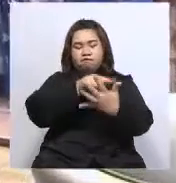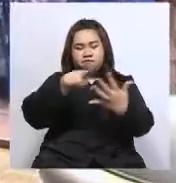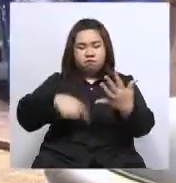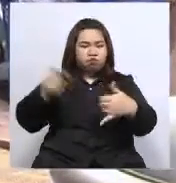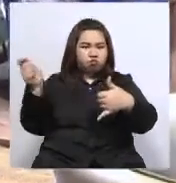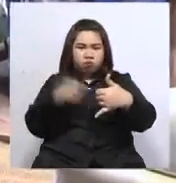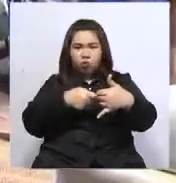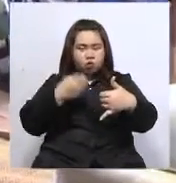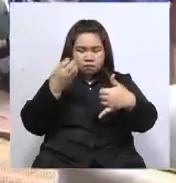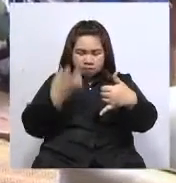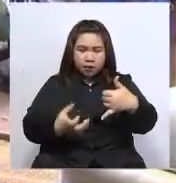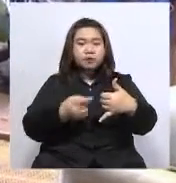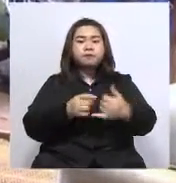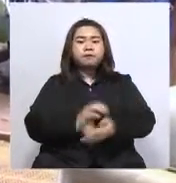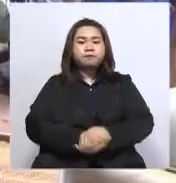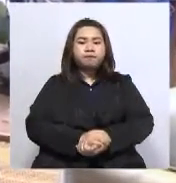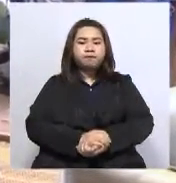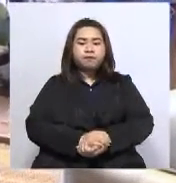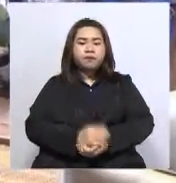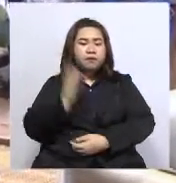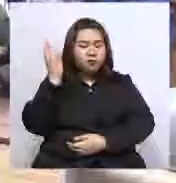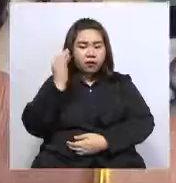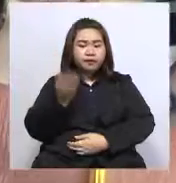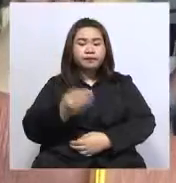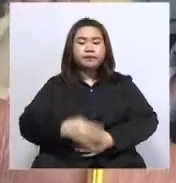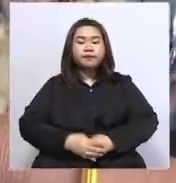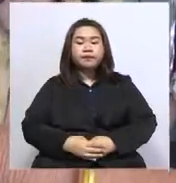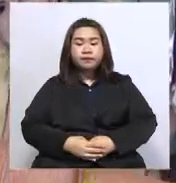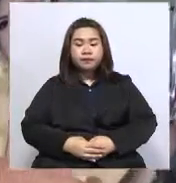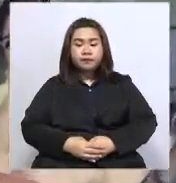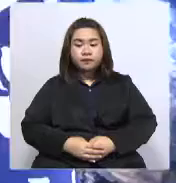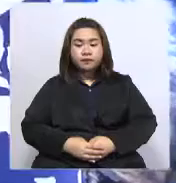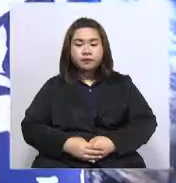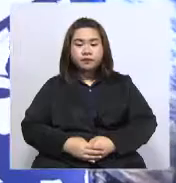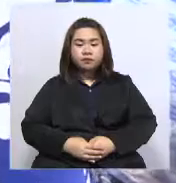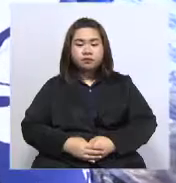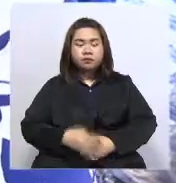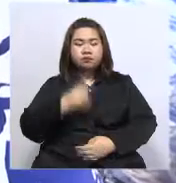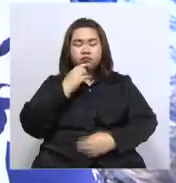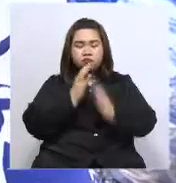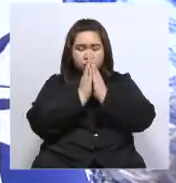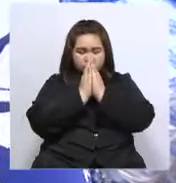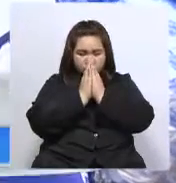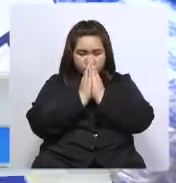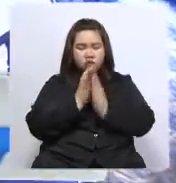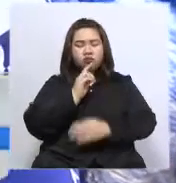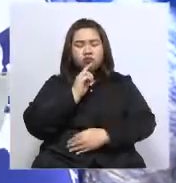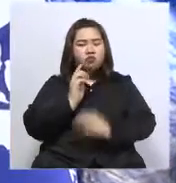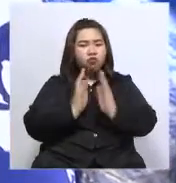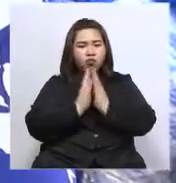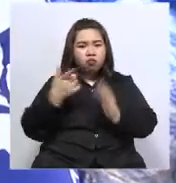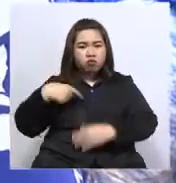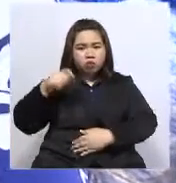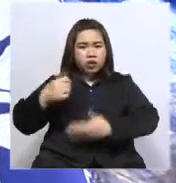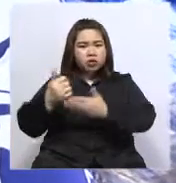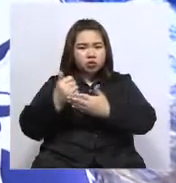ดได้รับโทษสูงสุดนะครับเดี๋ยวลองไปฟังเสียงญาติกันดูครับ ขอบคุณศาลที่ช่วยเหลือน้องเอ็ม